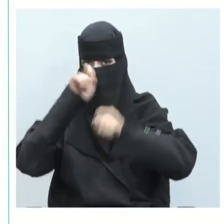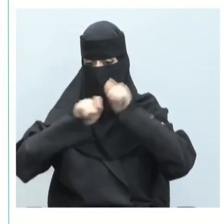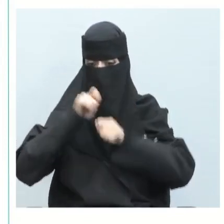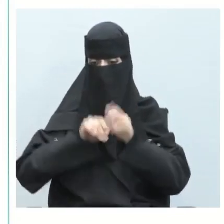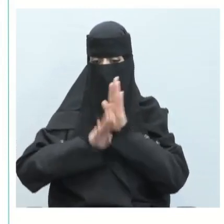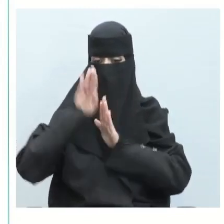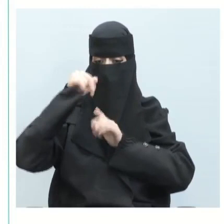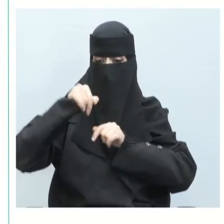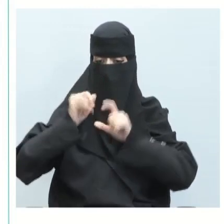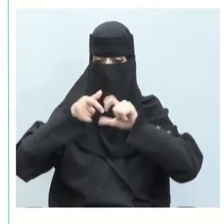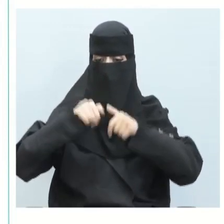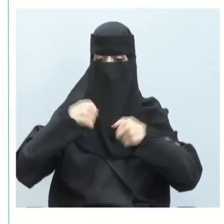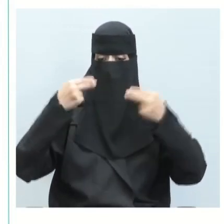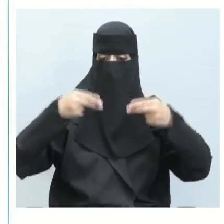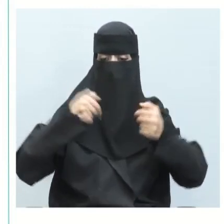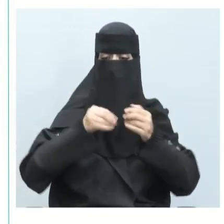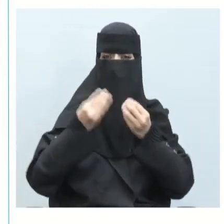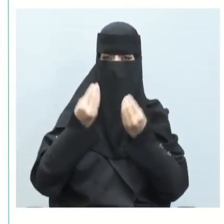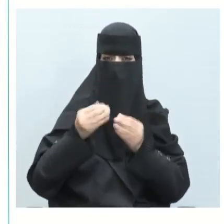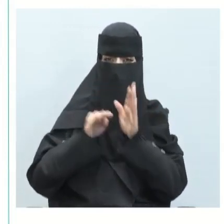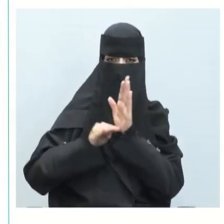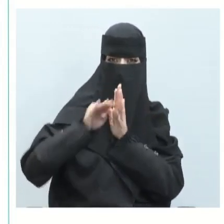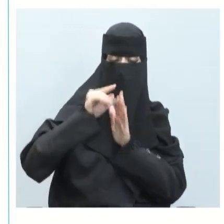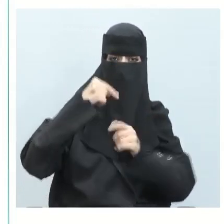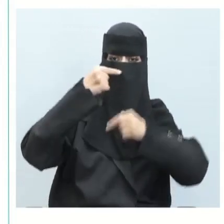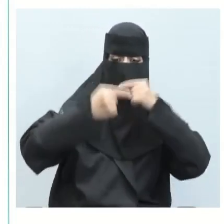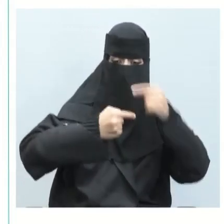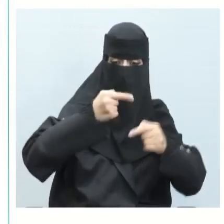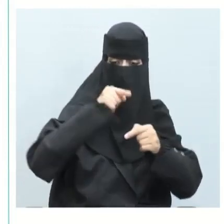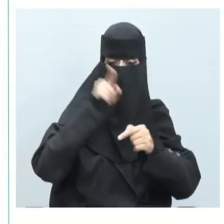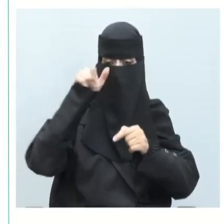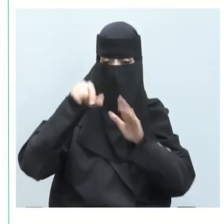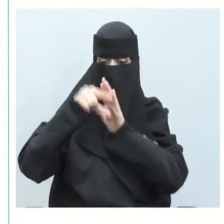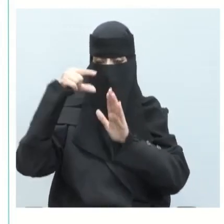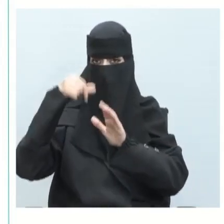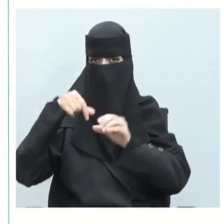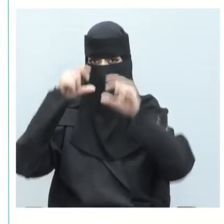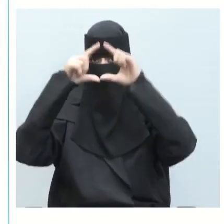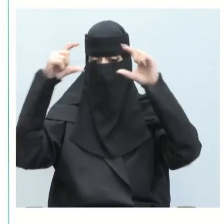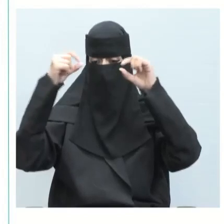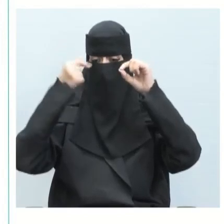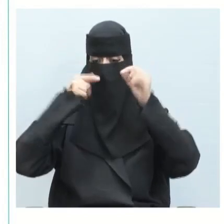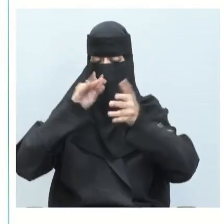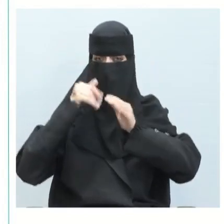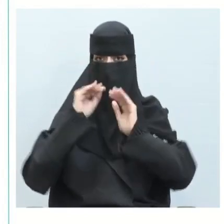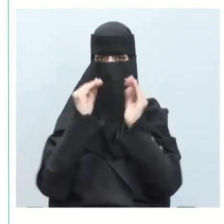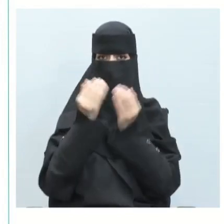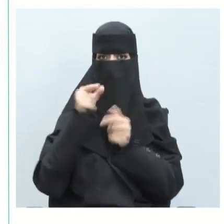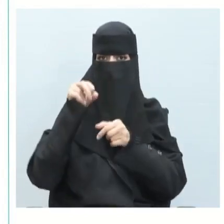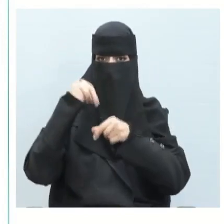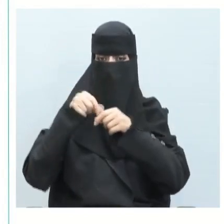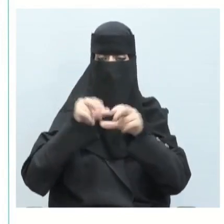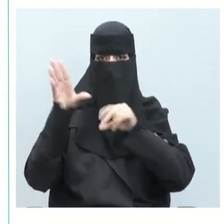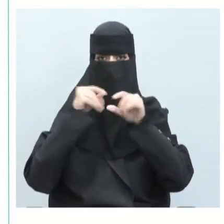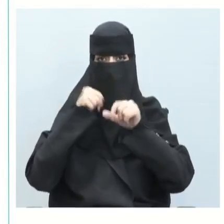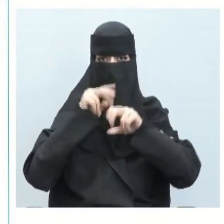تطوير المنظمات والفعاليات التدريجي والمستدام لهويه اعلامه تجاريه او حصه في السوق اذا